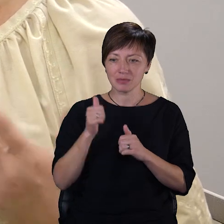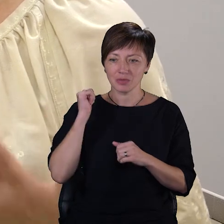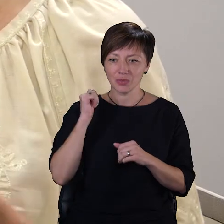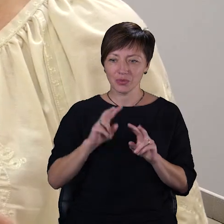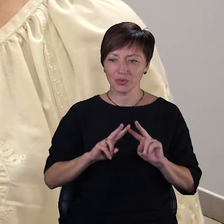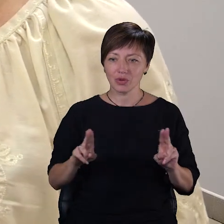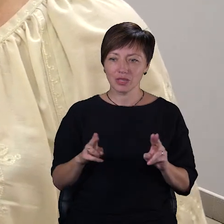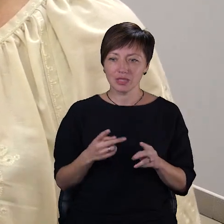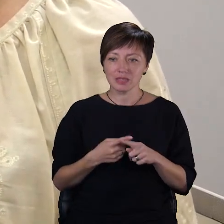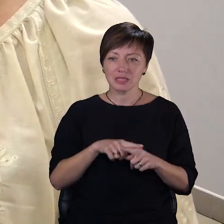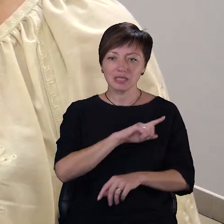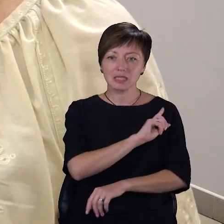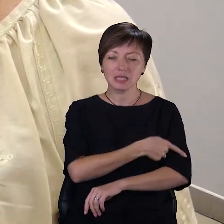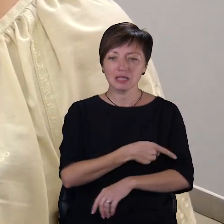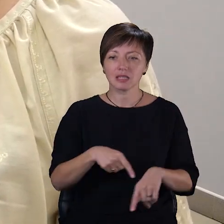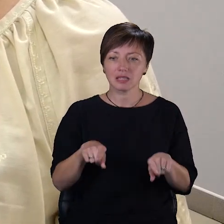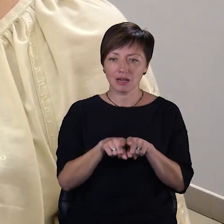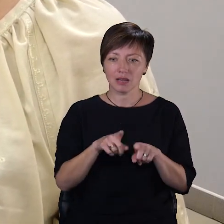спиною. Це якась сила така